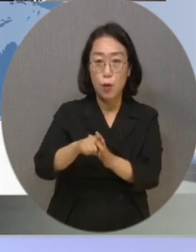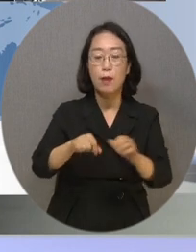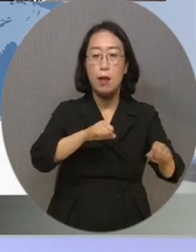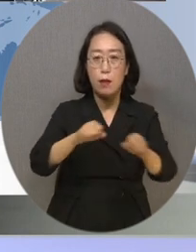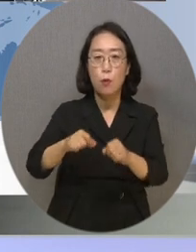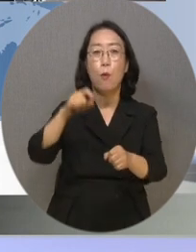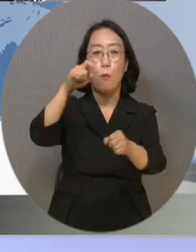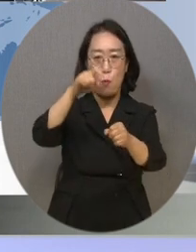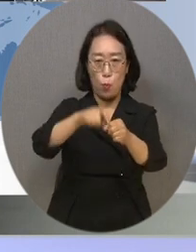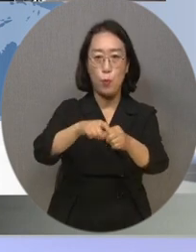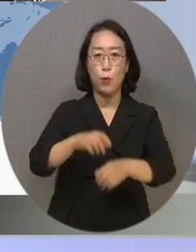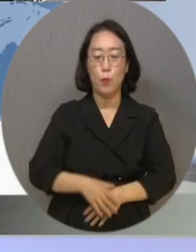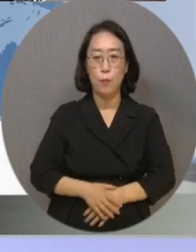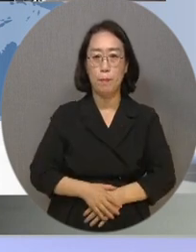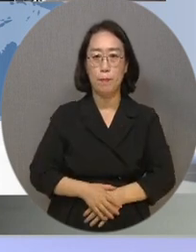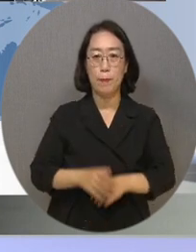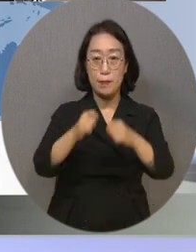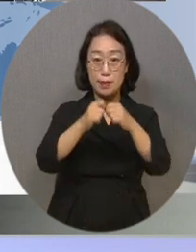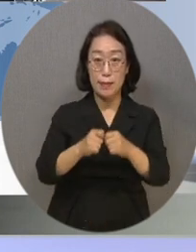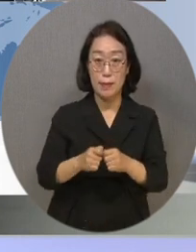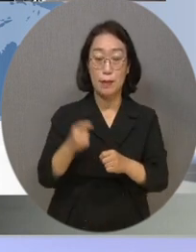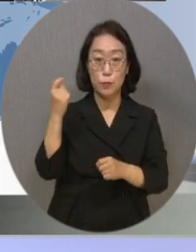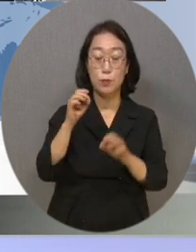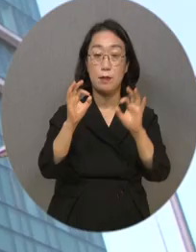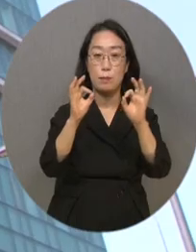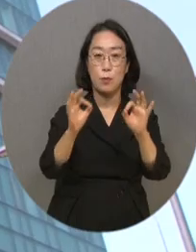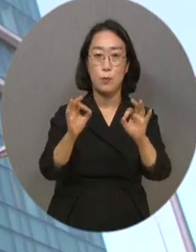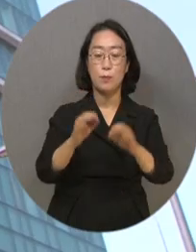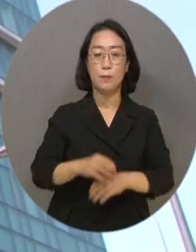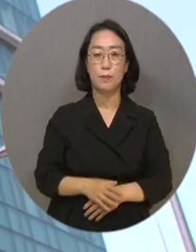목표로 열렸는데요. 황병현 기자입니다.